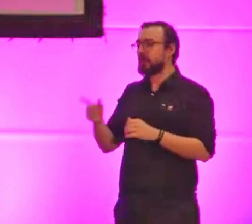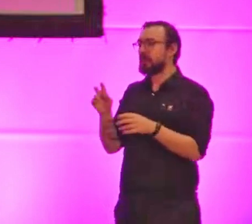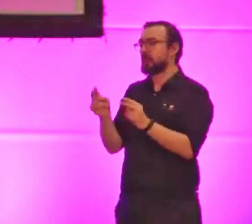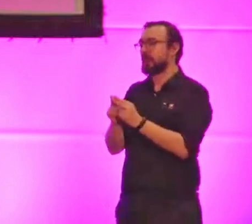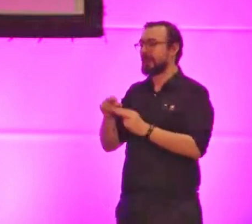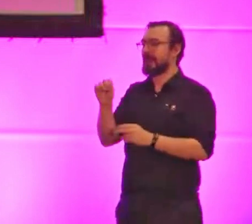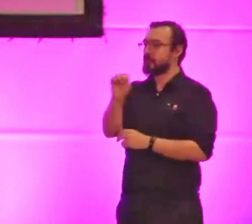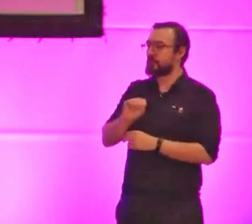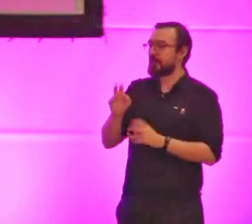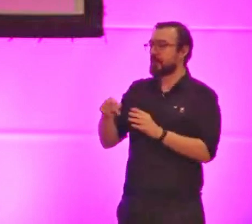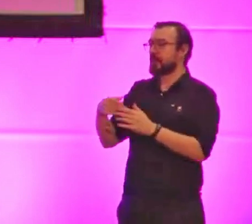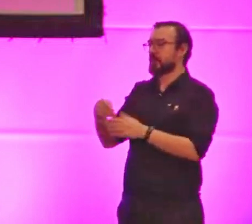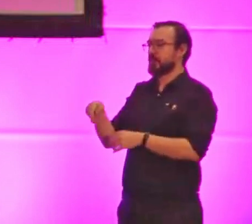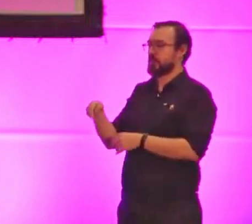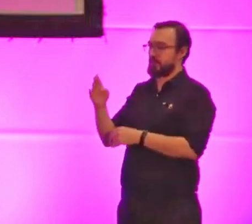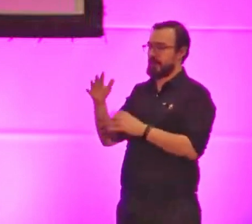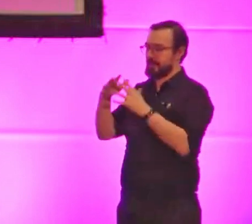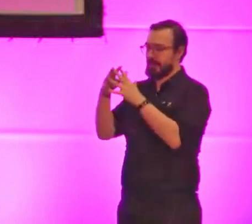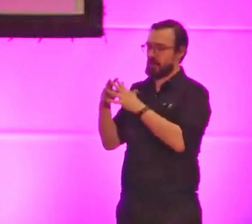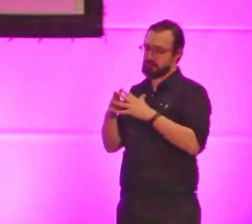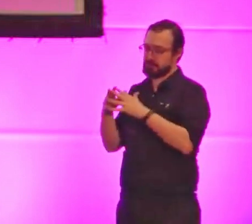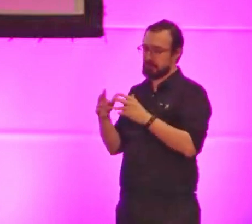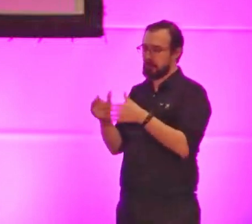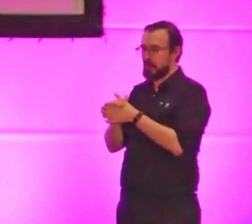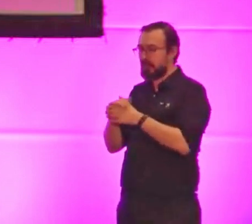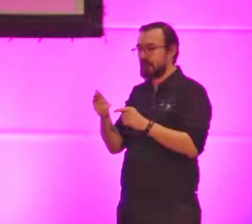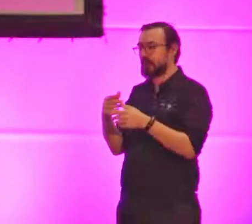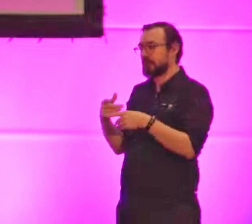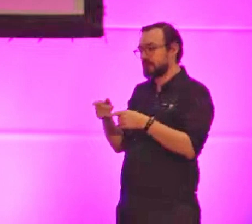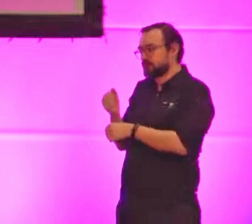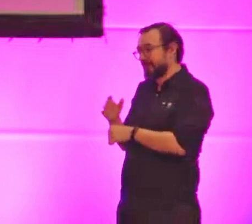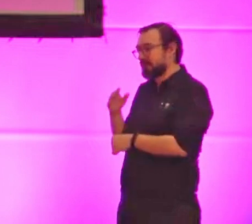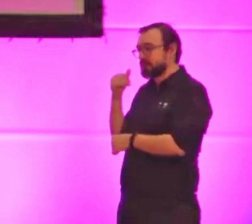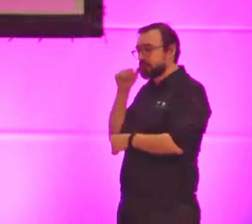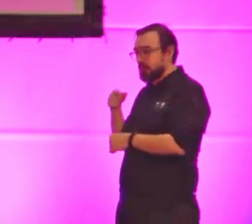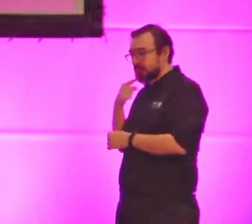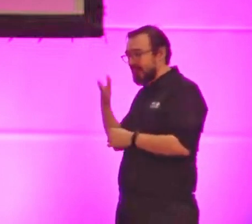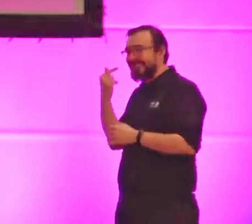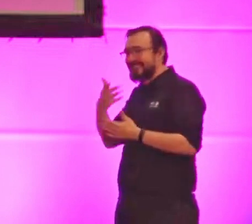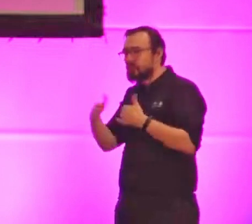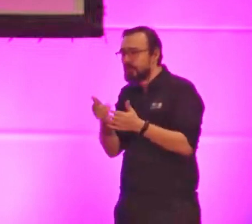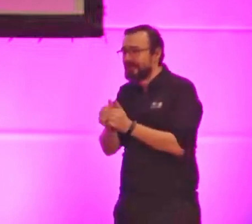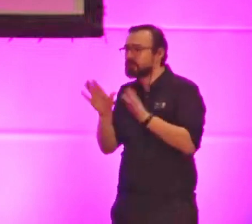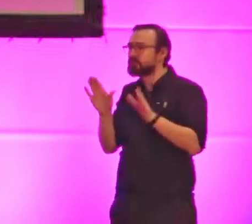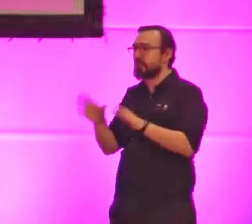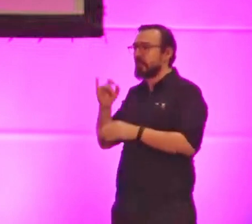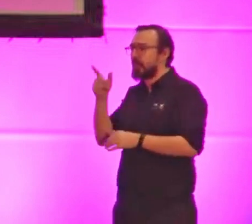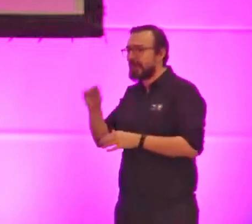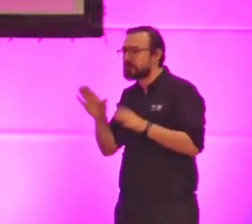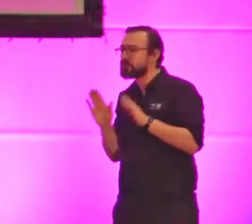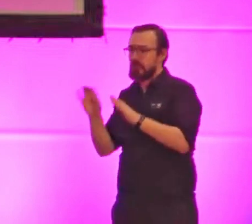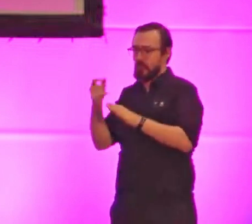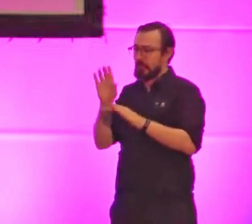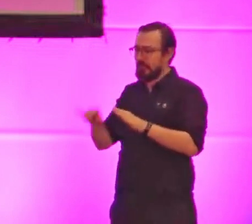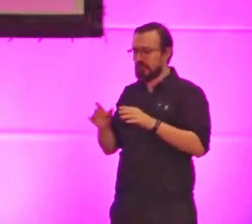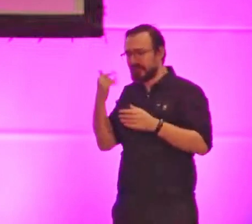europeiska och nordamerikanska kollegor och organisationer som jobbade i Sudan. Kan inte ni göra någonting åt det här? Stoppa oljan.